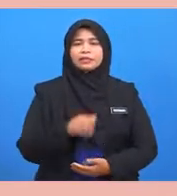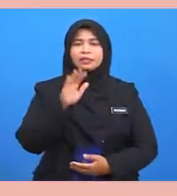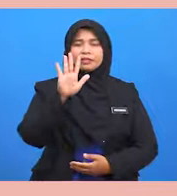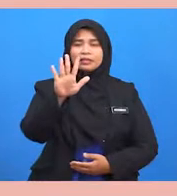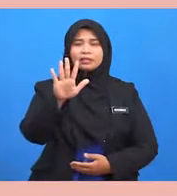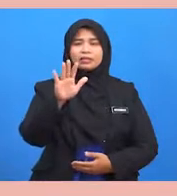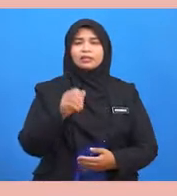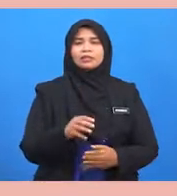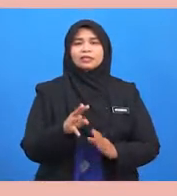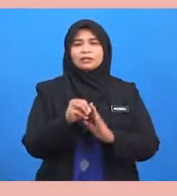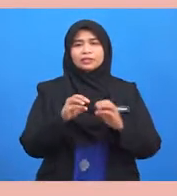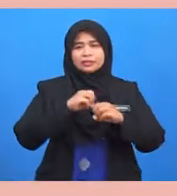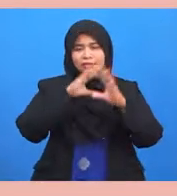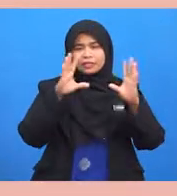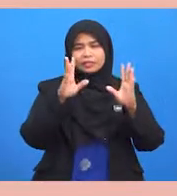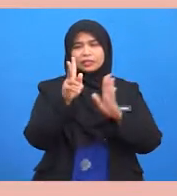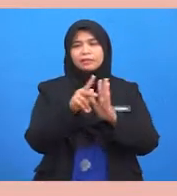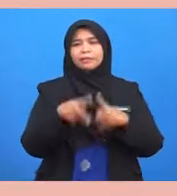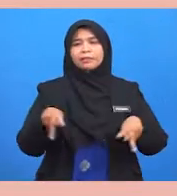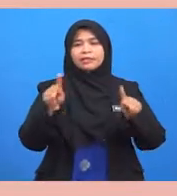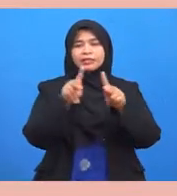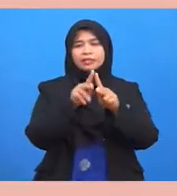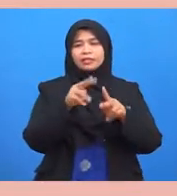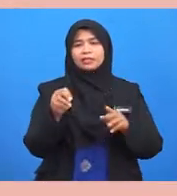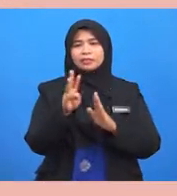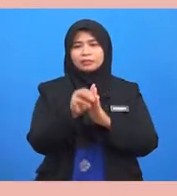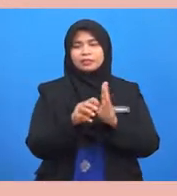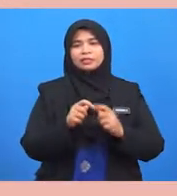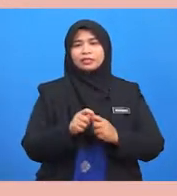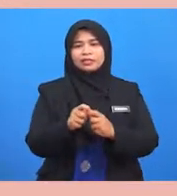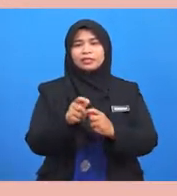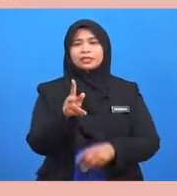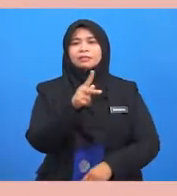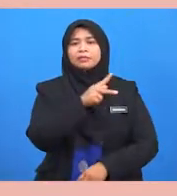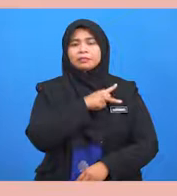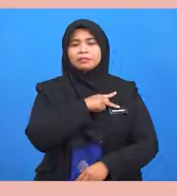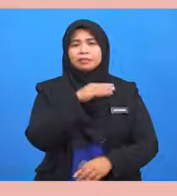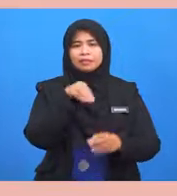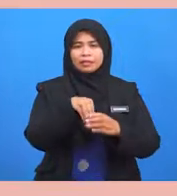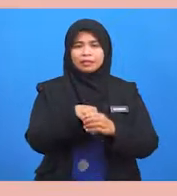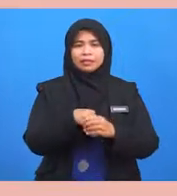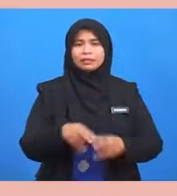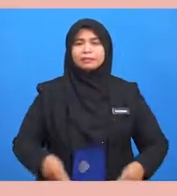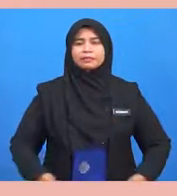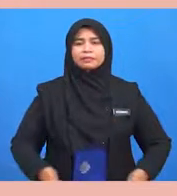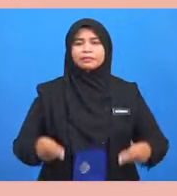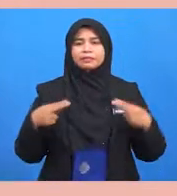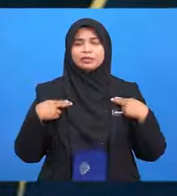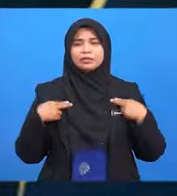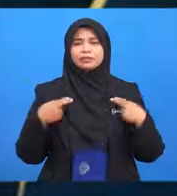Kelima, menjelaskan kepentingan mentaati pemimpin dalam kehidupan.